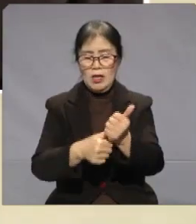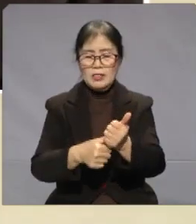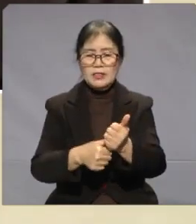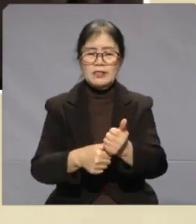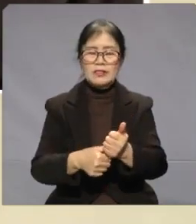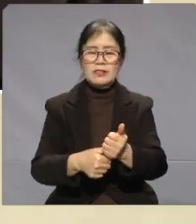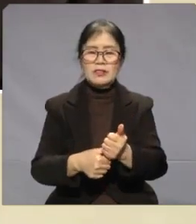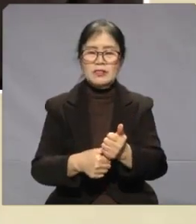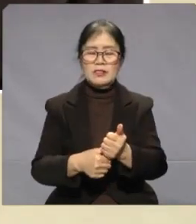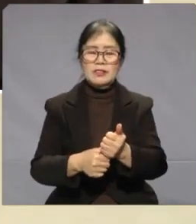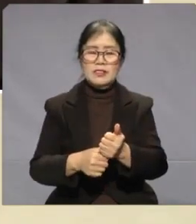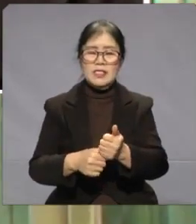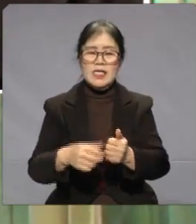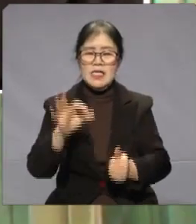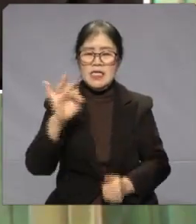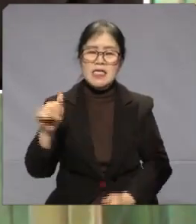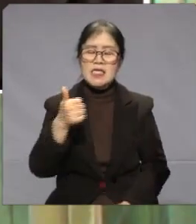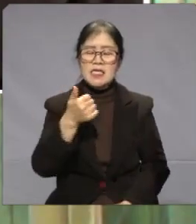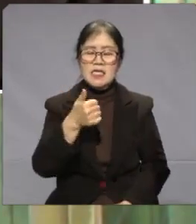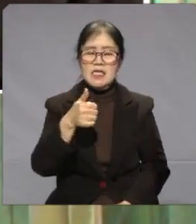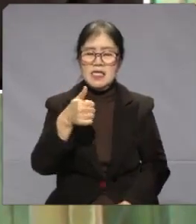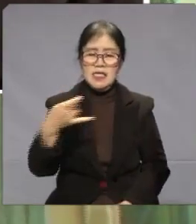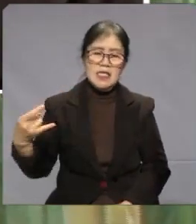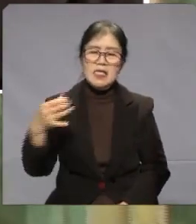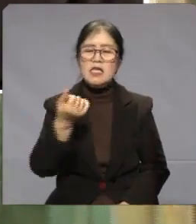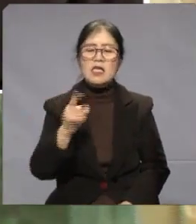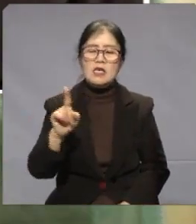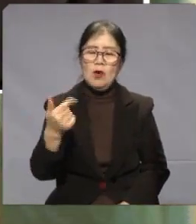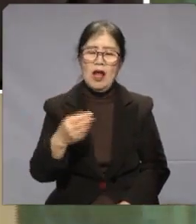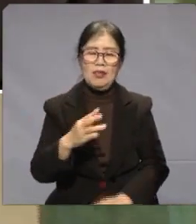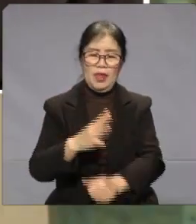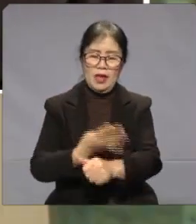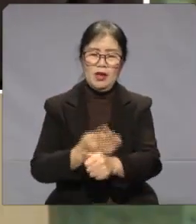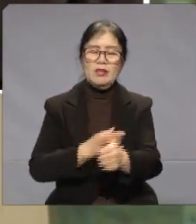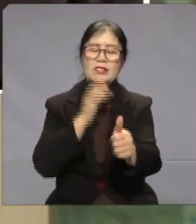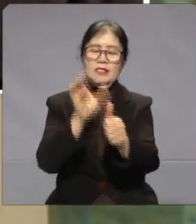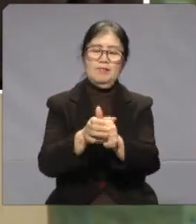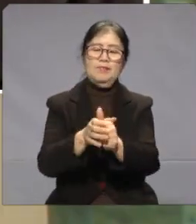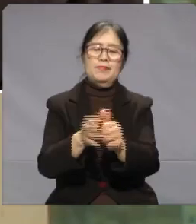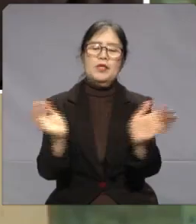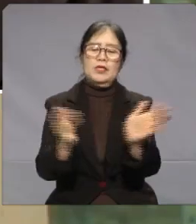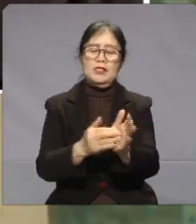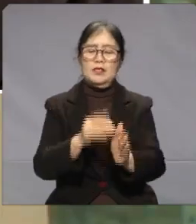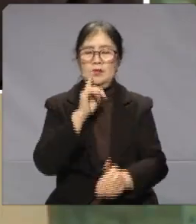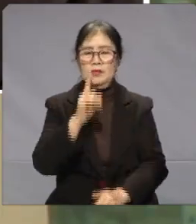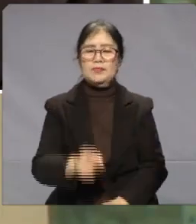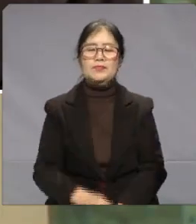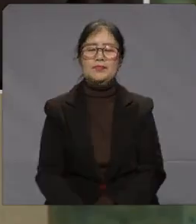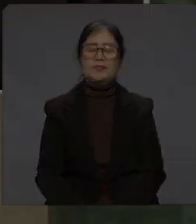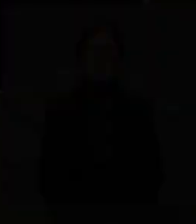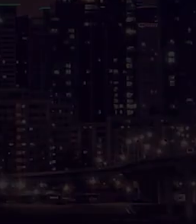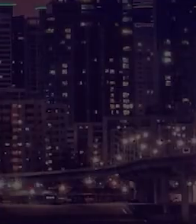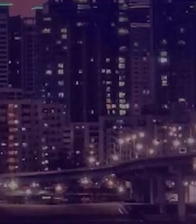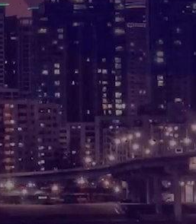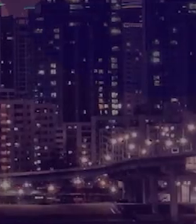연평해전에 참전한 이희완 대령을 각각 임명했다고 밝혔습니다 OBS 뉴스